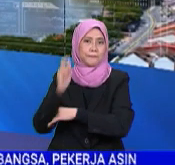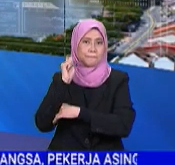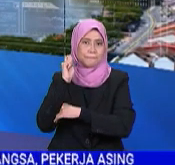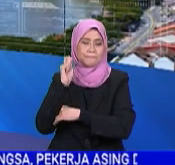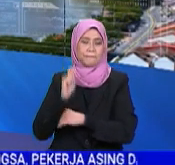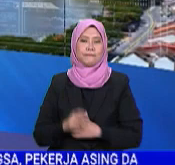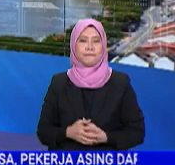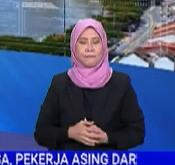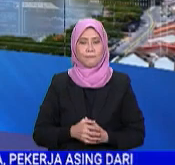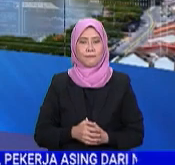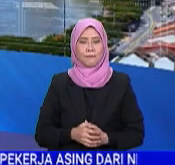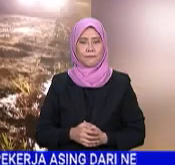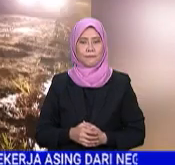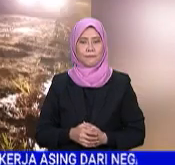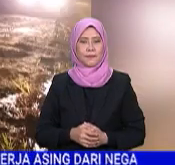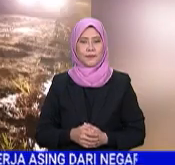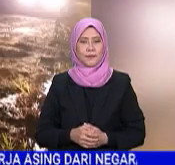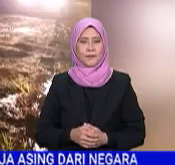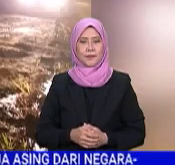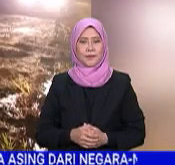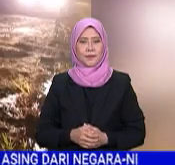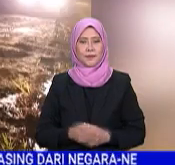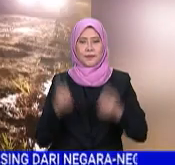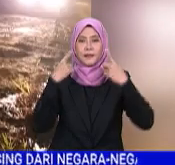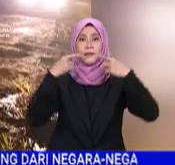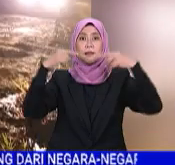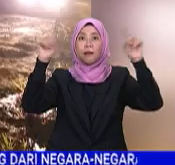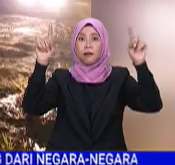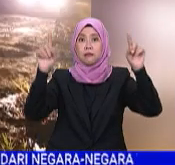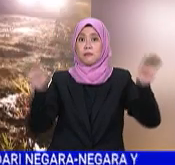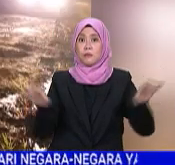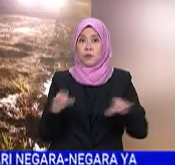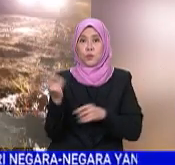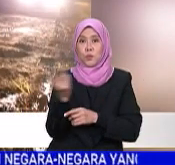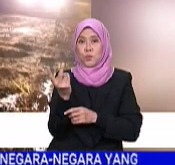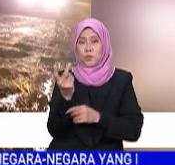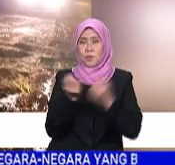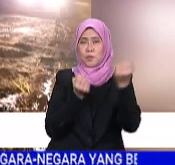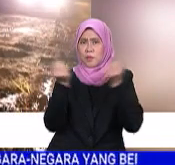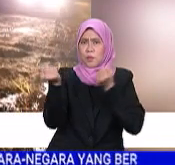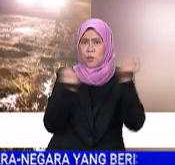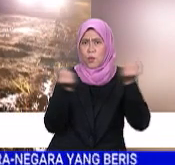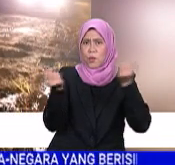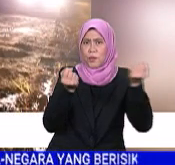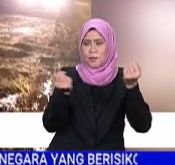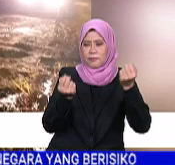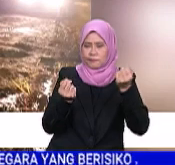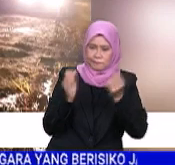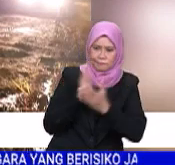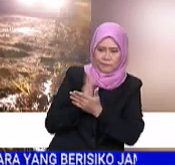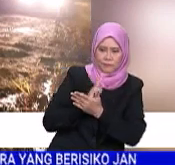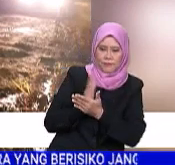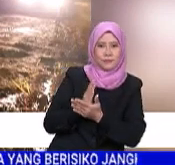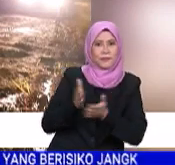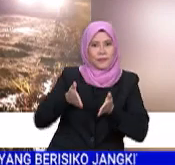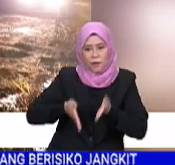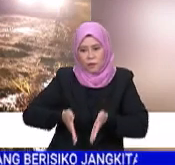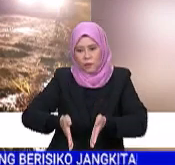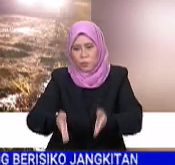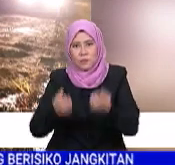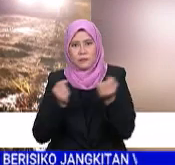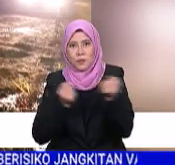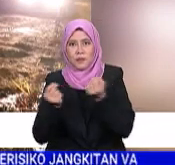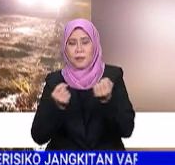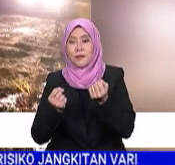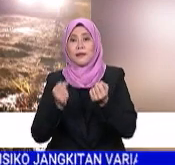tadi kejayaan tersebut dibuat setelah dua buah lori yang mencurigakan dikesan melalui kawasan berkenaan